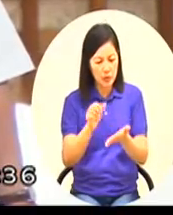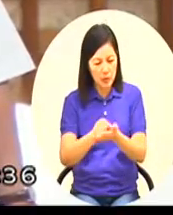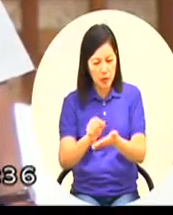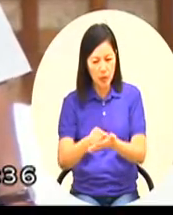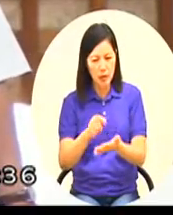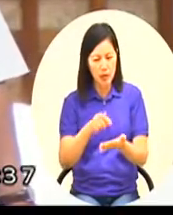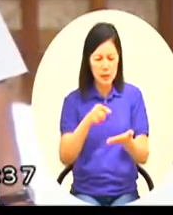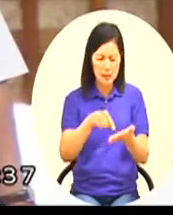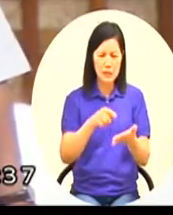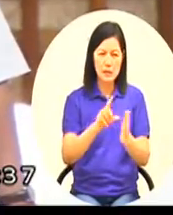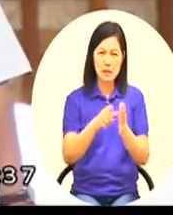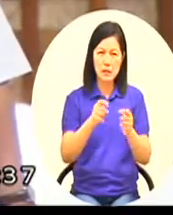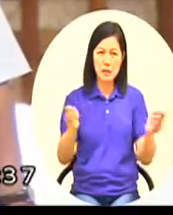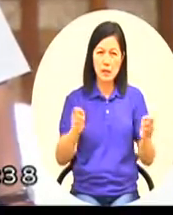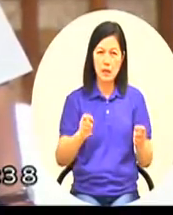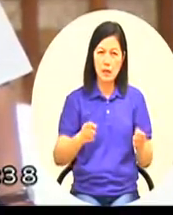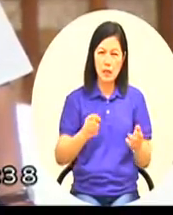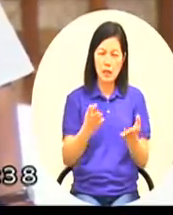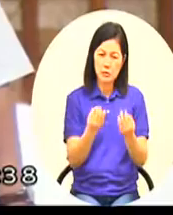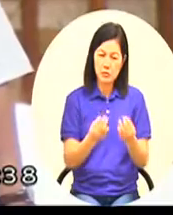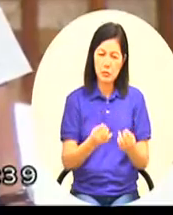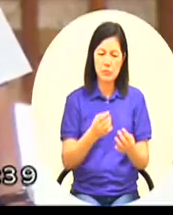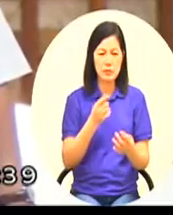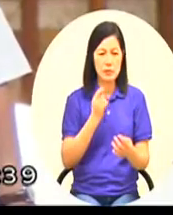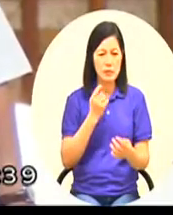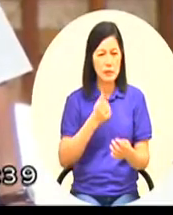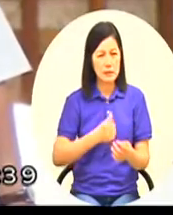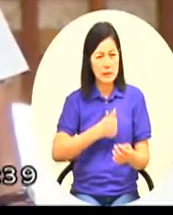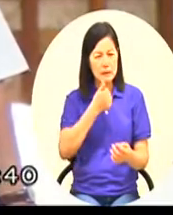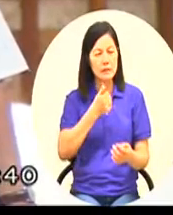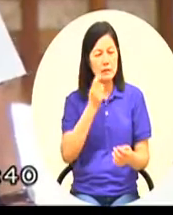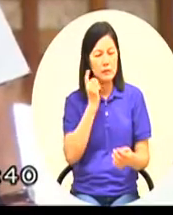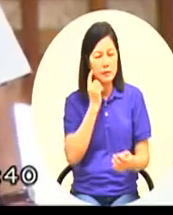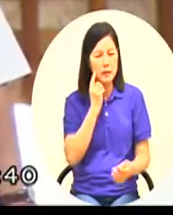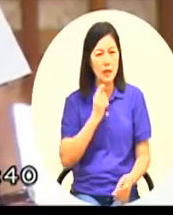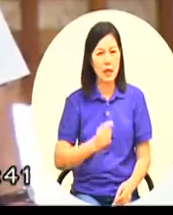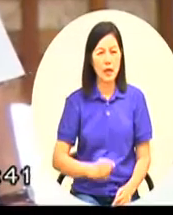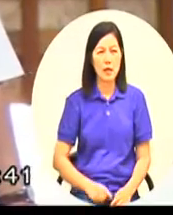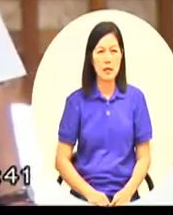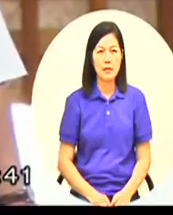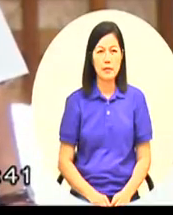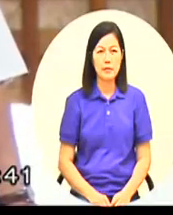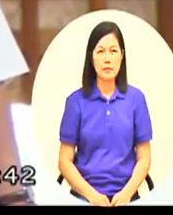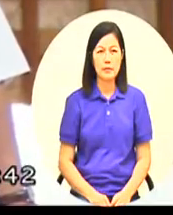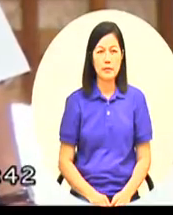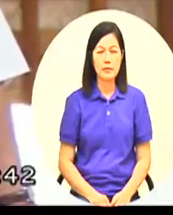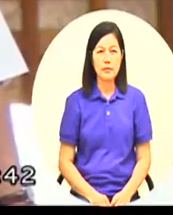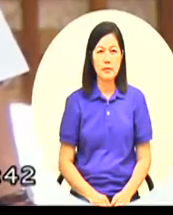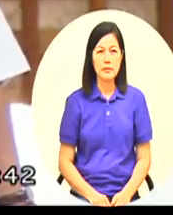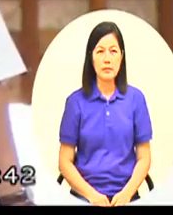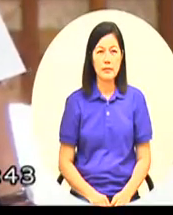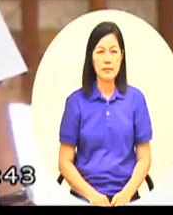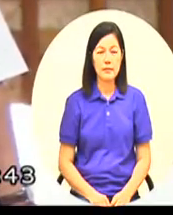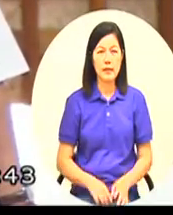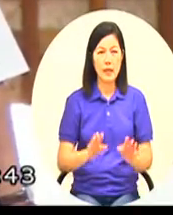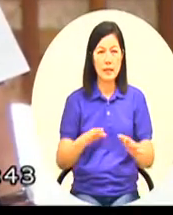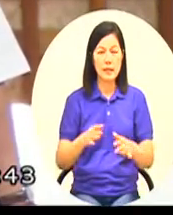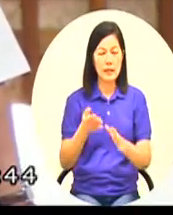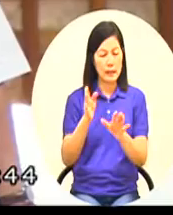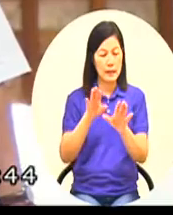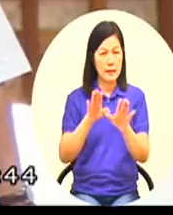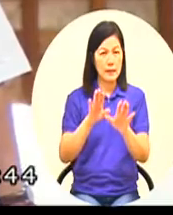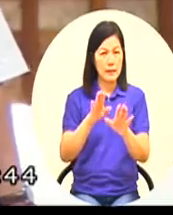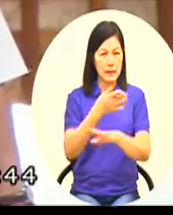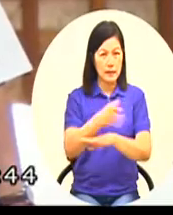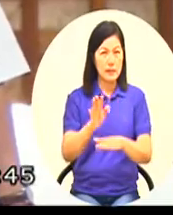假？每一项的预算都是不切实际。你今天来讲，我们遗产税增加